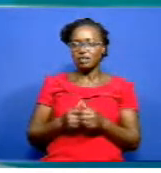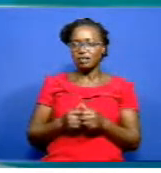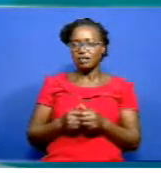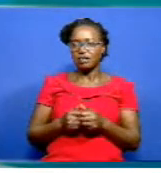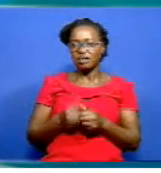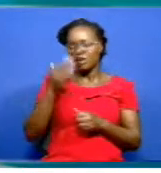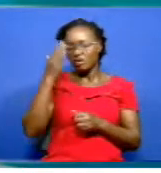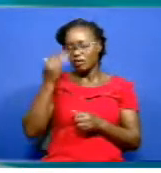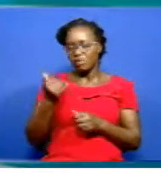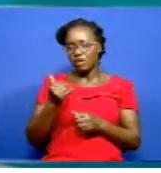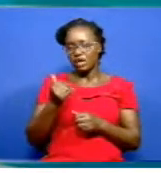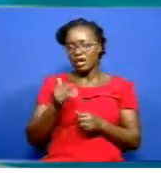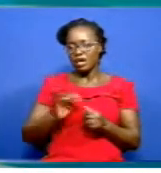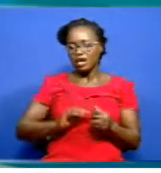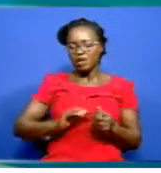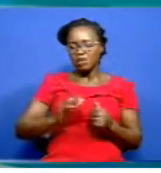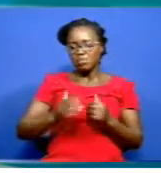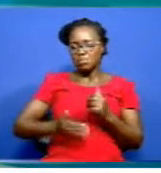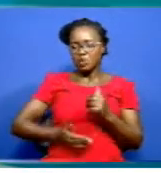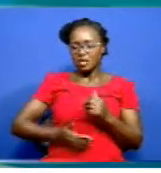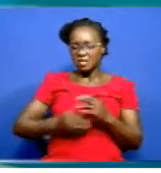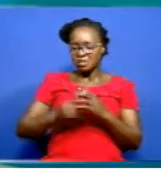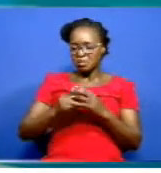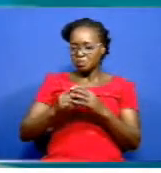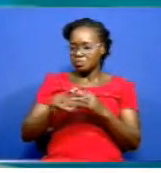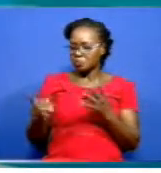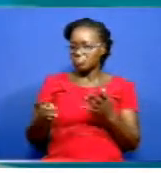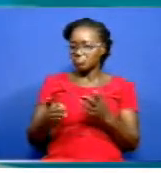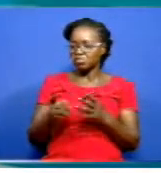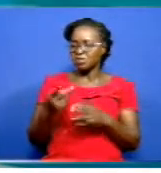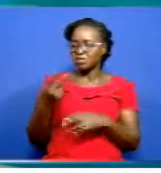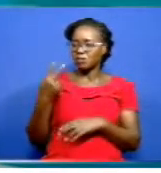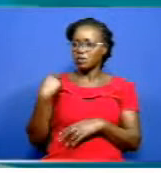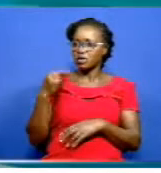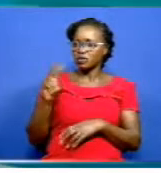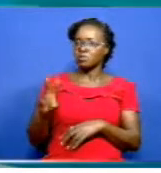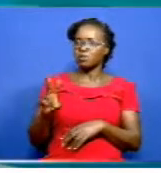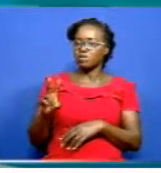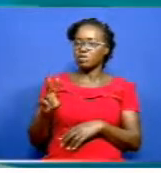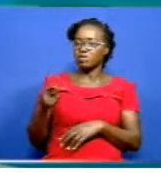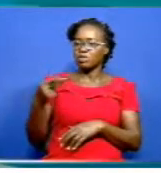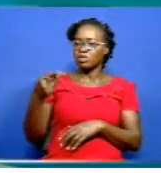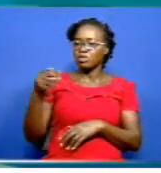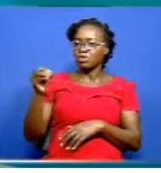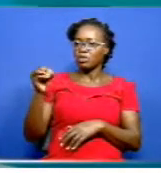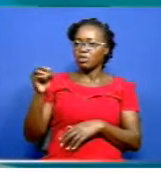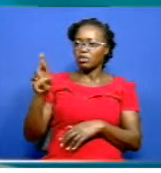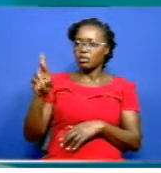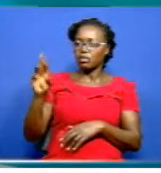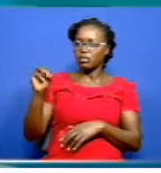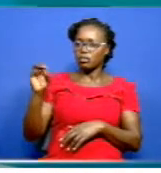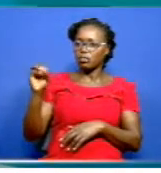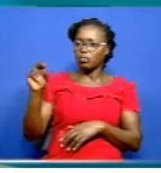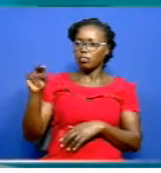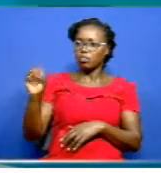anaomboleza kwa sababu amepoteza mtoto. Alafu pili, hormones zake bado haziko sawa. Hizo vitu mbili